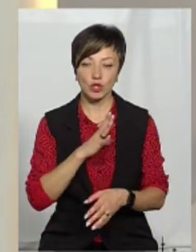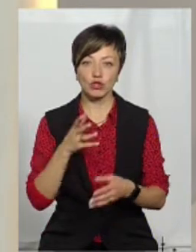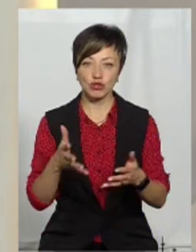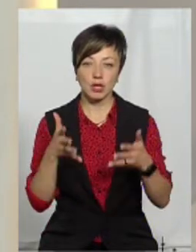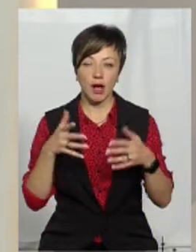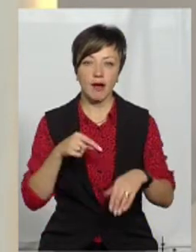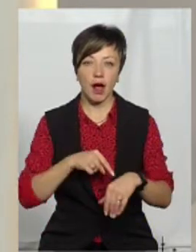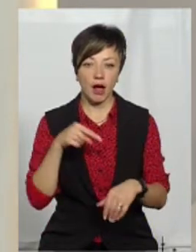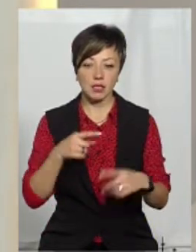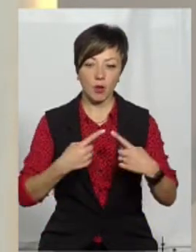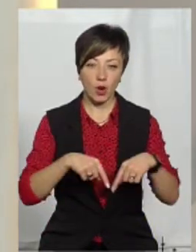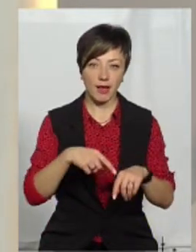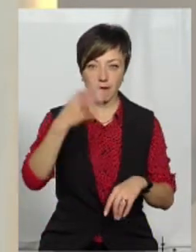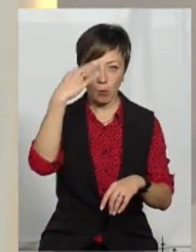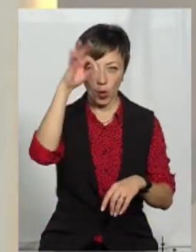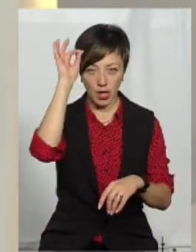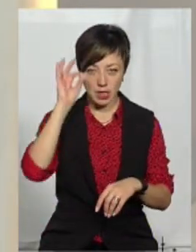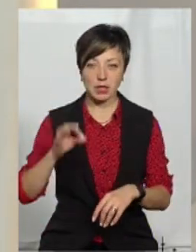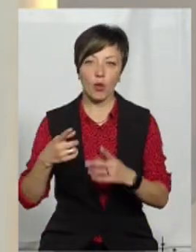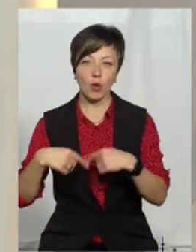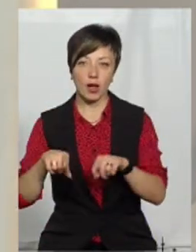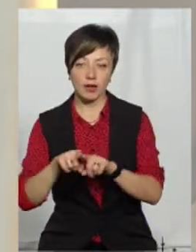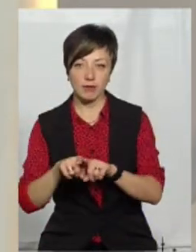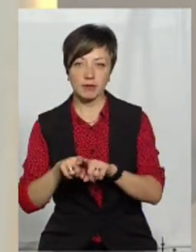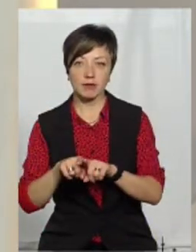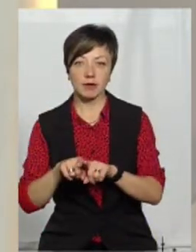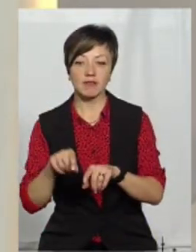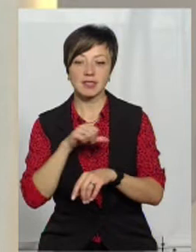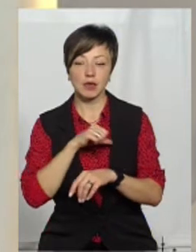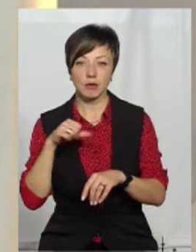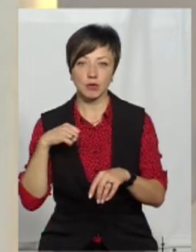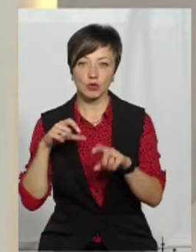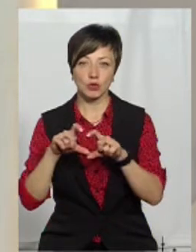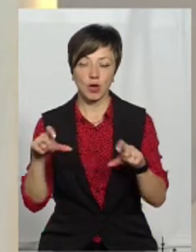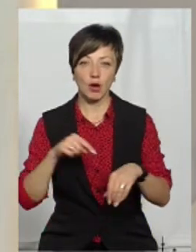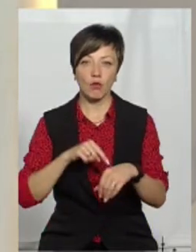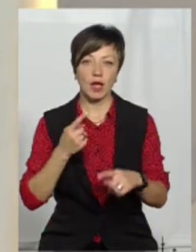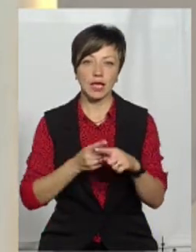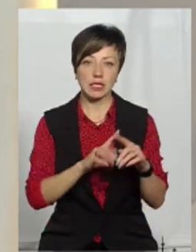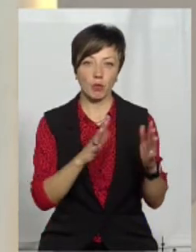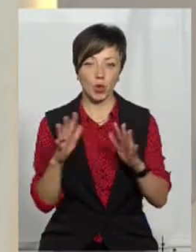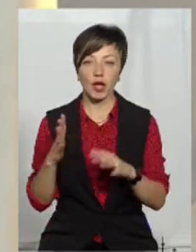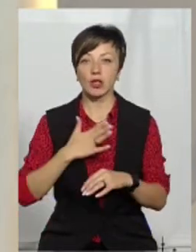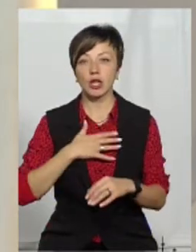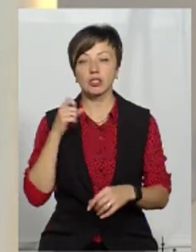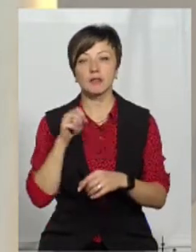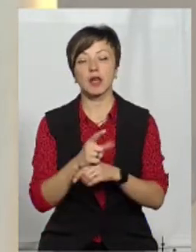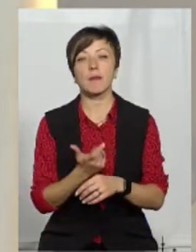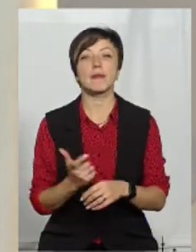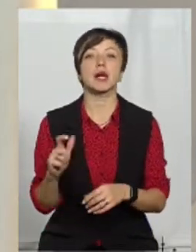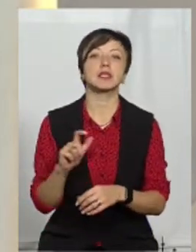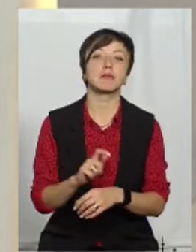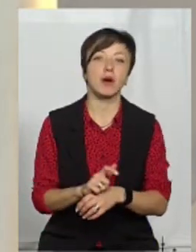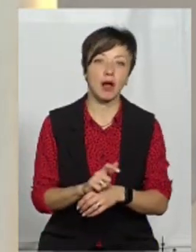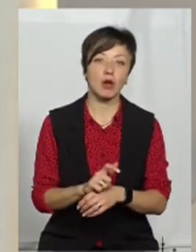реакція як органів поліції, так і органів, передбачених законом в самій школі, для реагування на ці події. Наша задача –